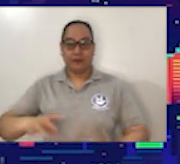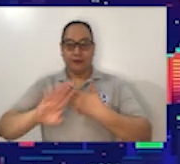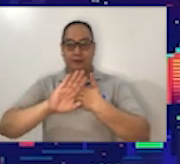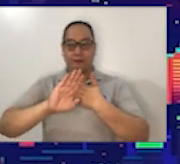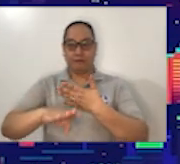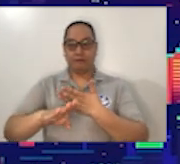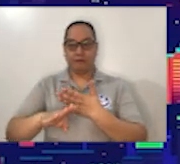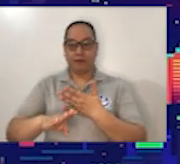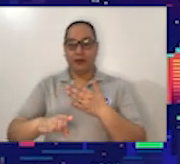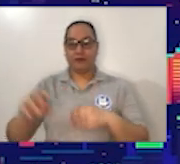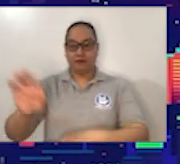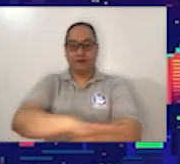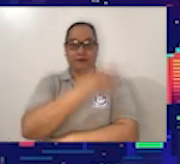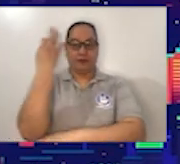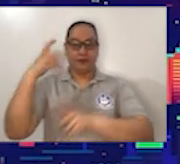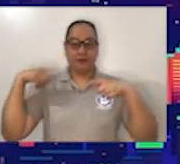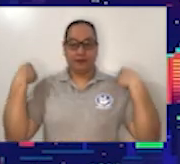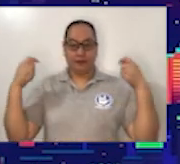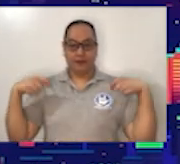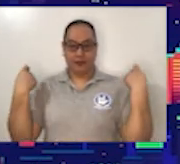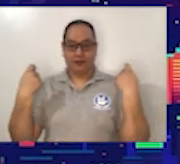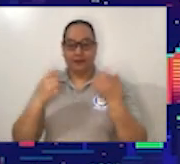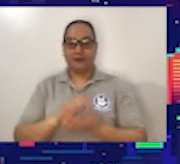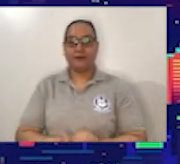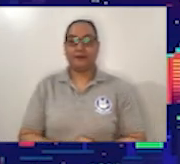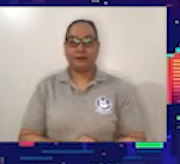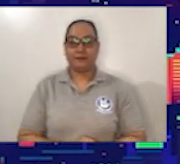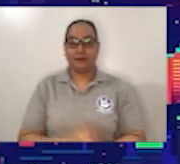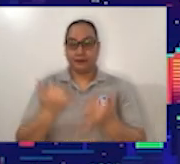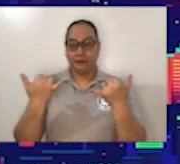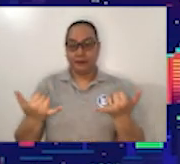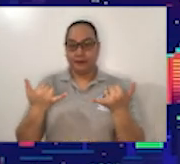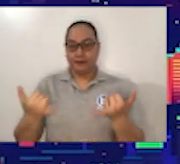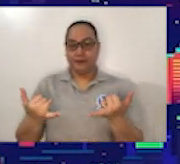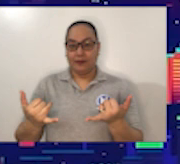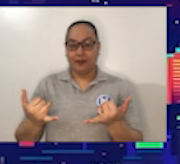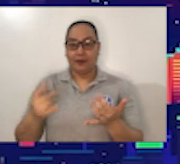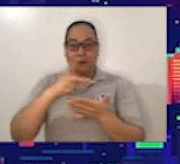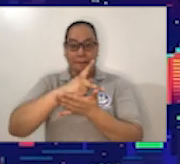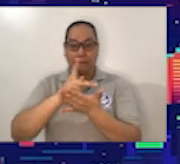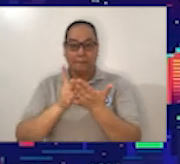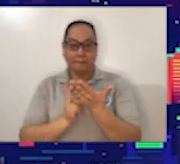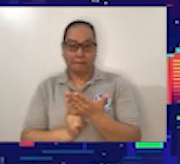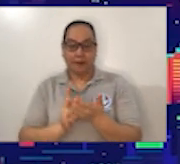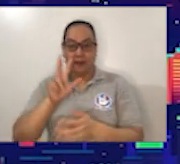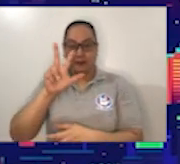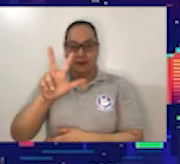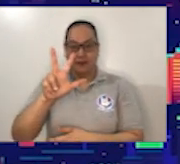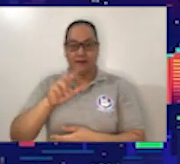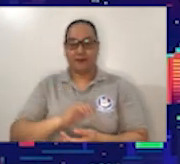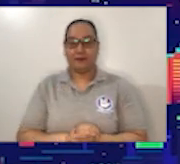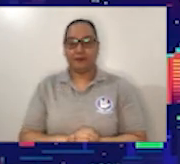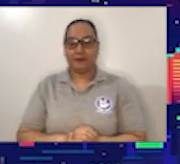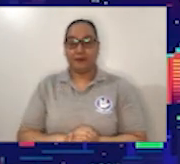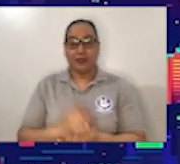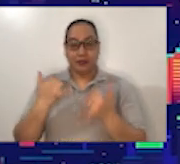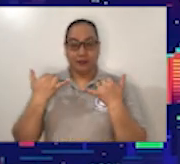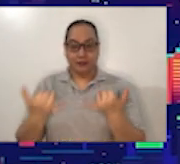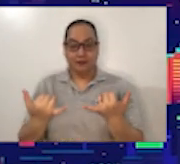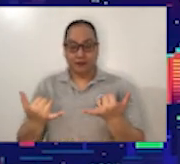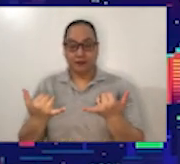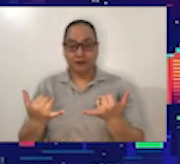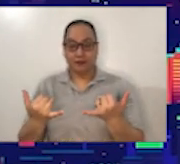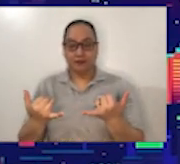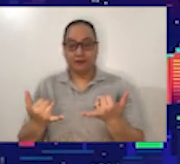Welcome back to our show, Fernandino Teens. Ngayon naman, nasa part 3 na tayo. This